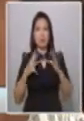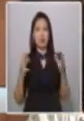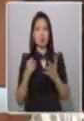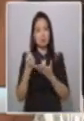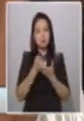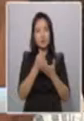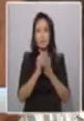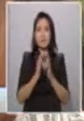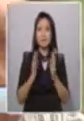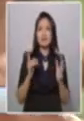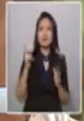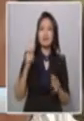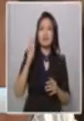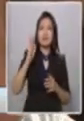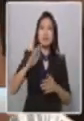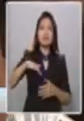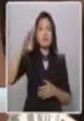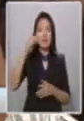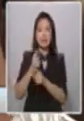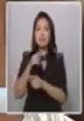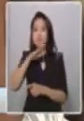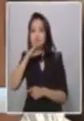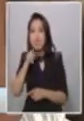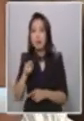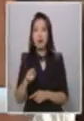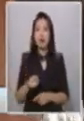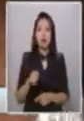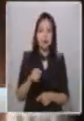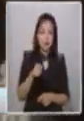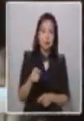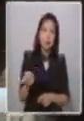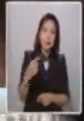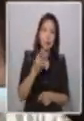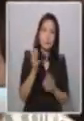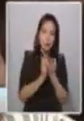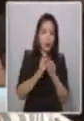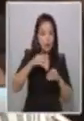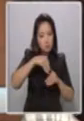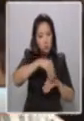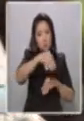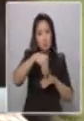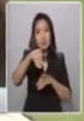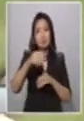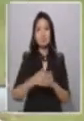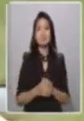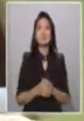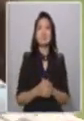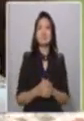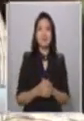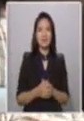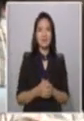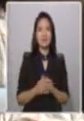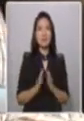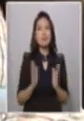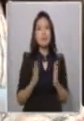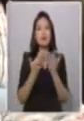นพี่ชายเมื่อกี้เลี้ยงหมูและมีคนเป็นพันโลงกลับมาก็กระปลูกผักคือครอบครัวอบอุ่นนะก็เ